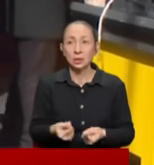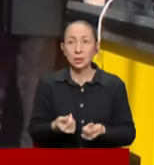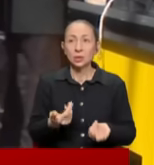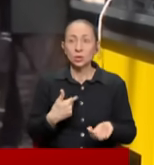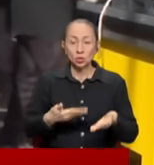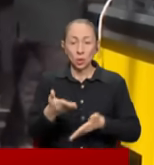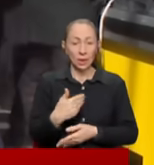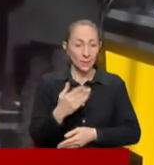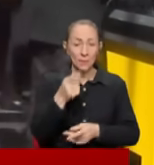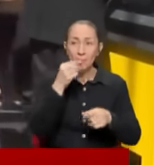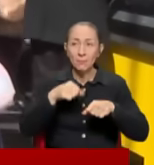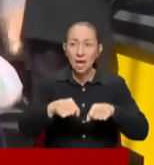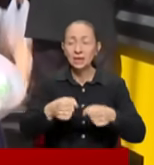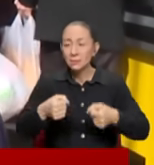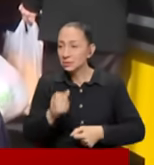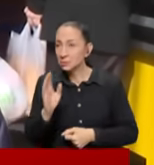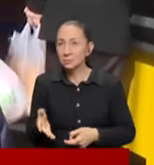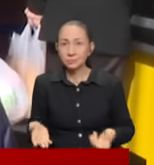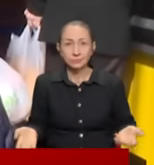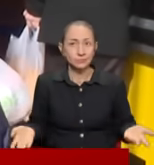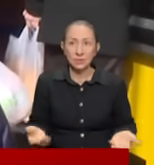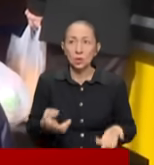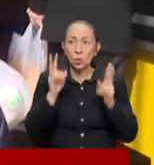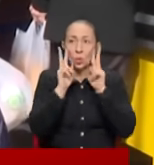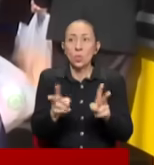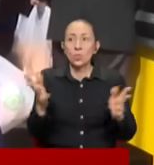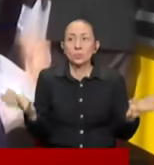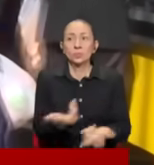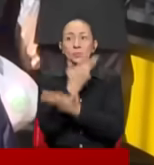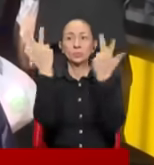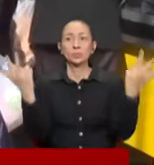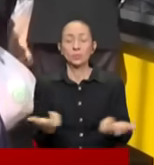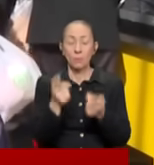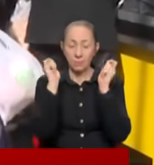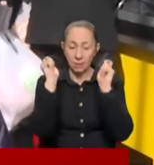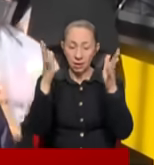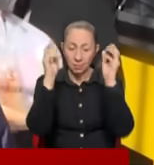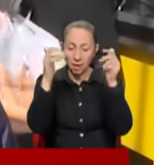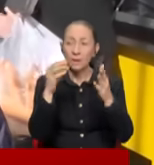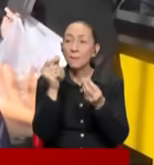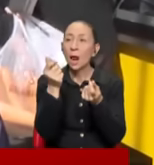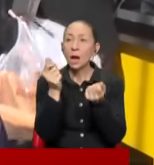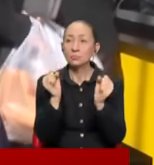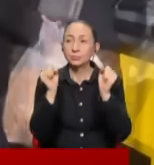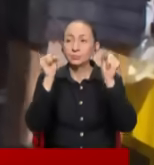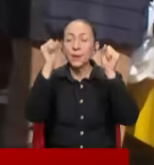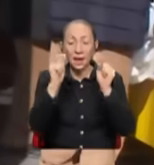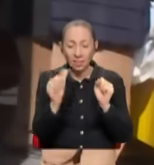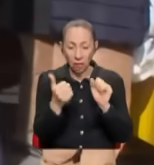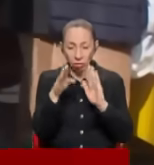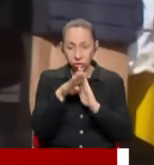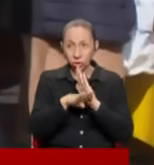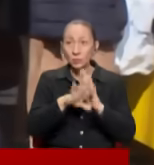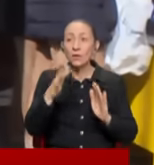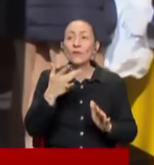sokağa çıkınca bir markette, pazara gidince zaten hissediliyor ya, her geçen gün fiyatlar yükseliyor. Paranın değeri düşüyor. Bütün